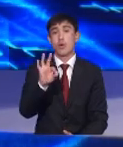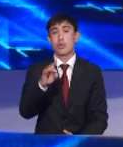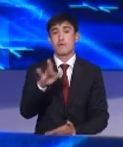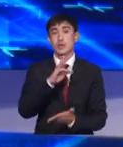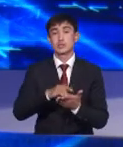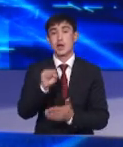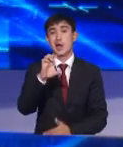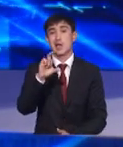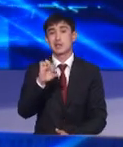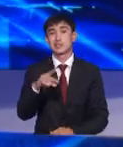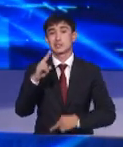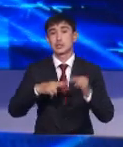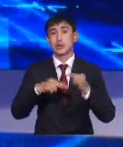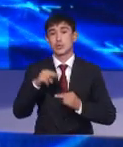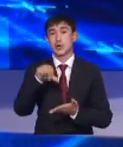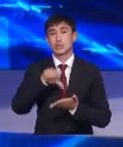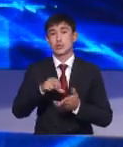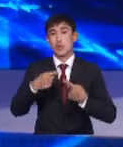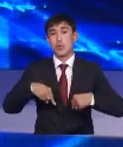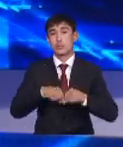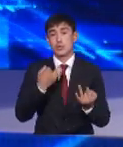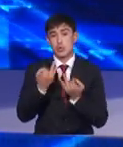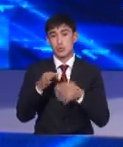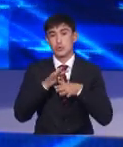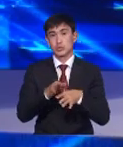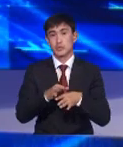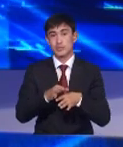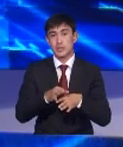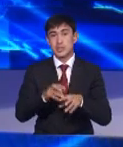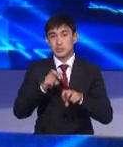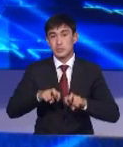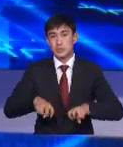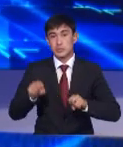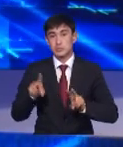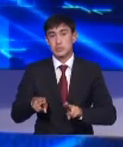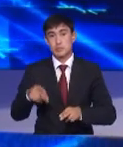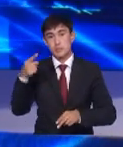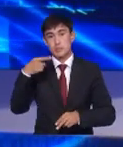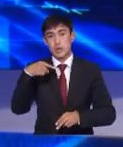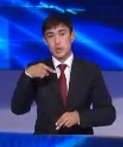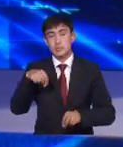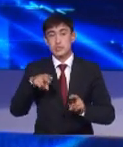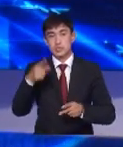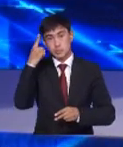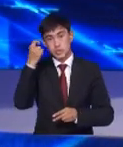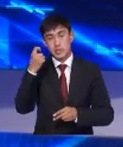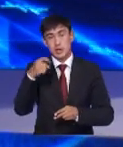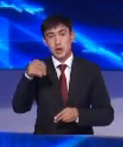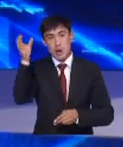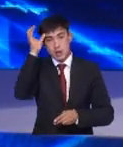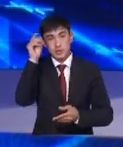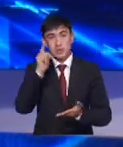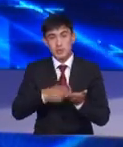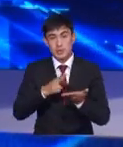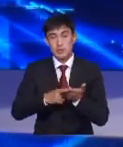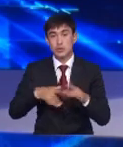Қонаев қаласында АЭС салу ісіне қатысты қоғамдық талқылау өтті. Сарапшылардың сөзі, білікті мамандардың пікірі. Ғалымдардың дәлелі